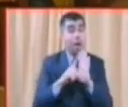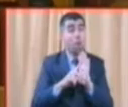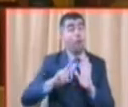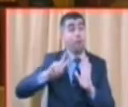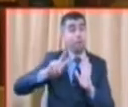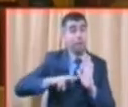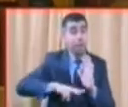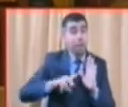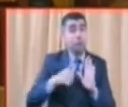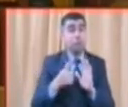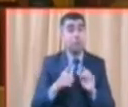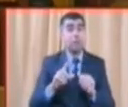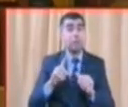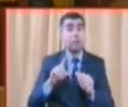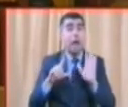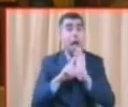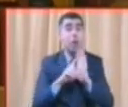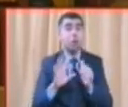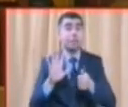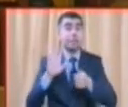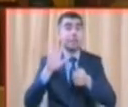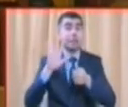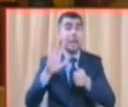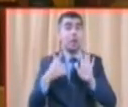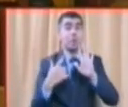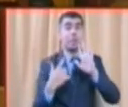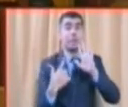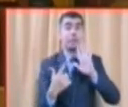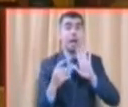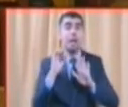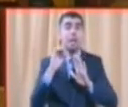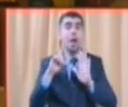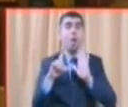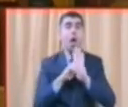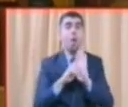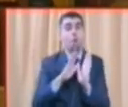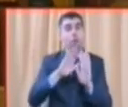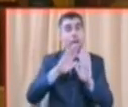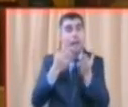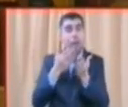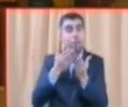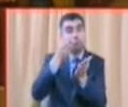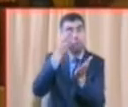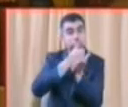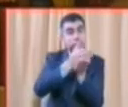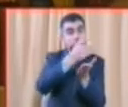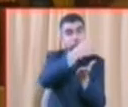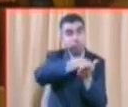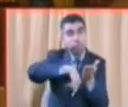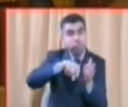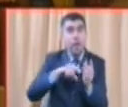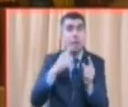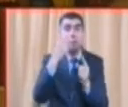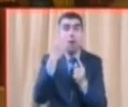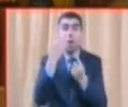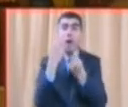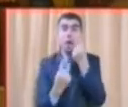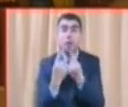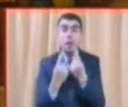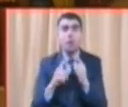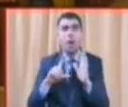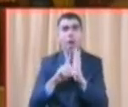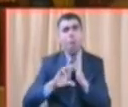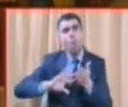في الباب السابع من الدستور، وكذلك بالضرورة في إطار المادة 111 من الدستور التي تتعلق